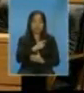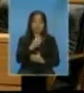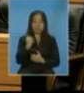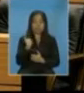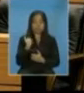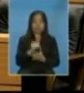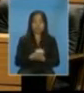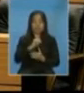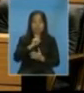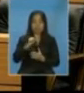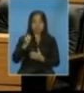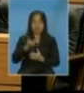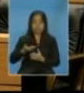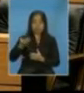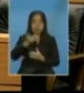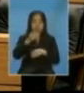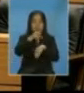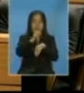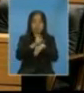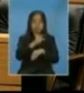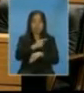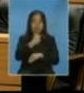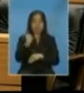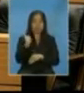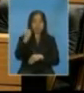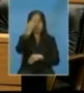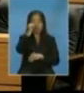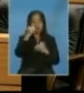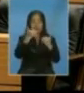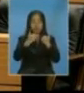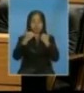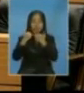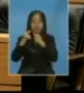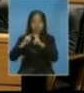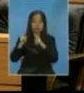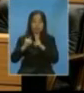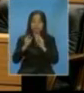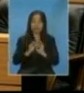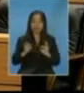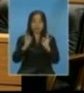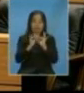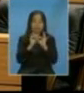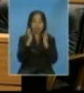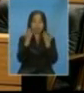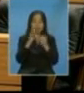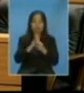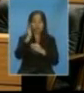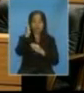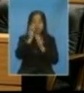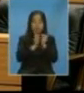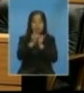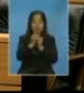พื่อนสมาชิกแล้วก็ท่านประธานเพราะว่าสิ่งที่มีการพาดพิงมานั้นเนี่ยไม่ได้มีความจำเป็นเลยในการที่จะต้องชี้แจ